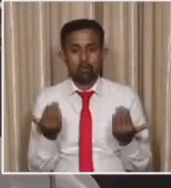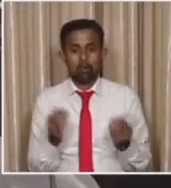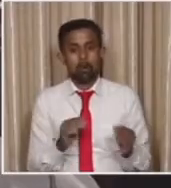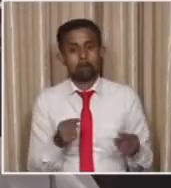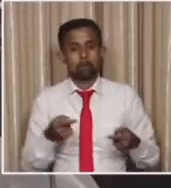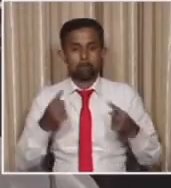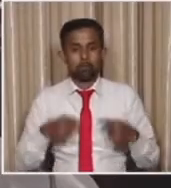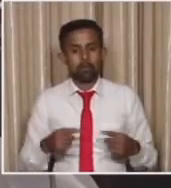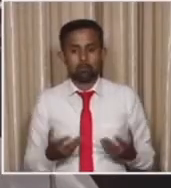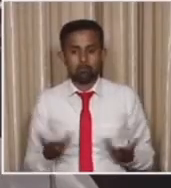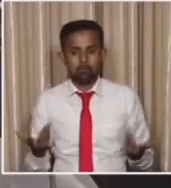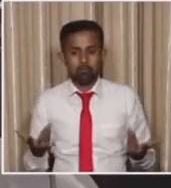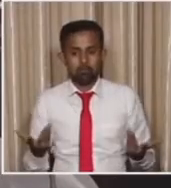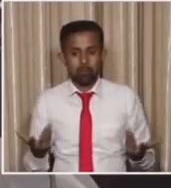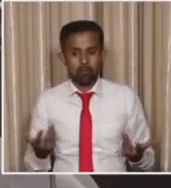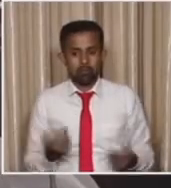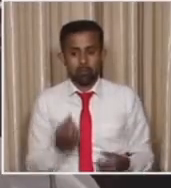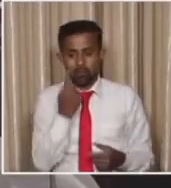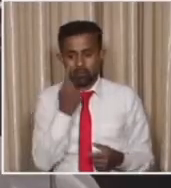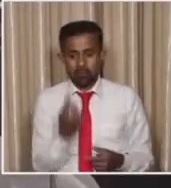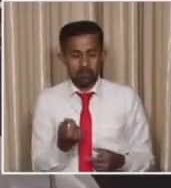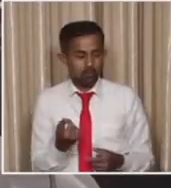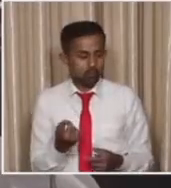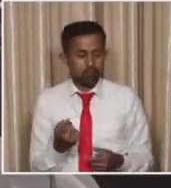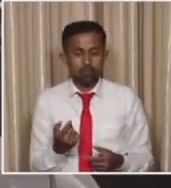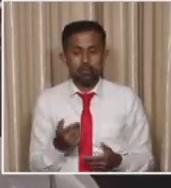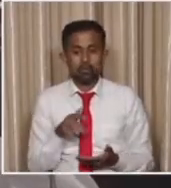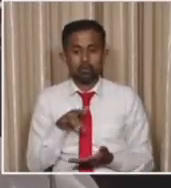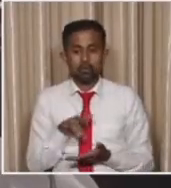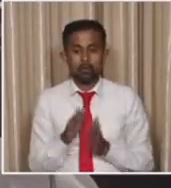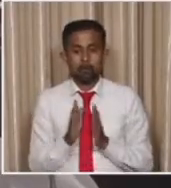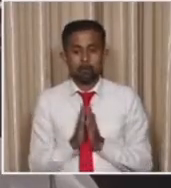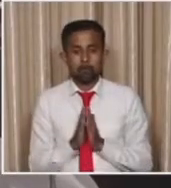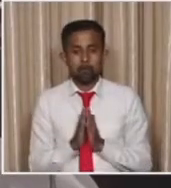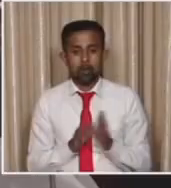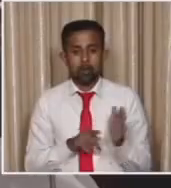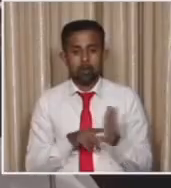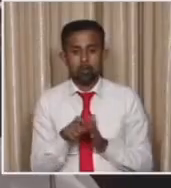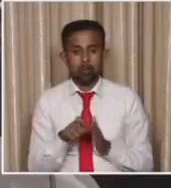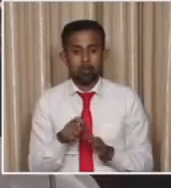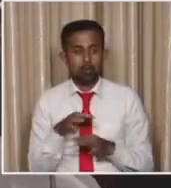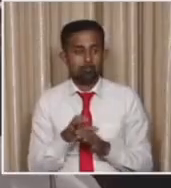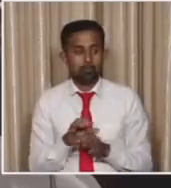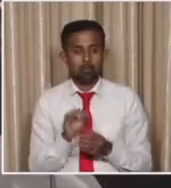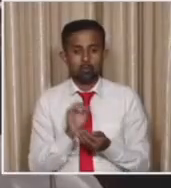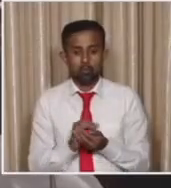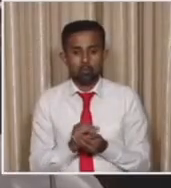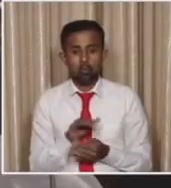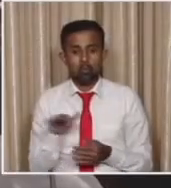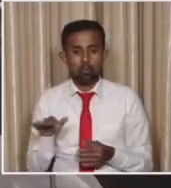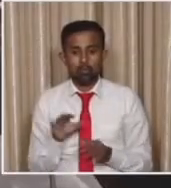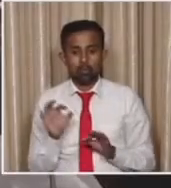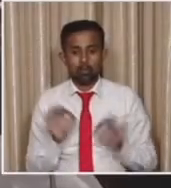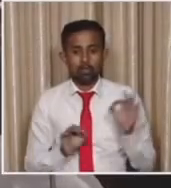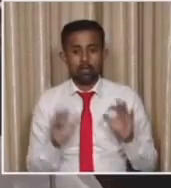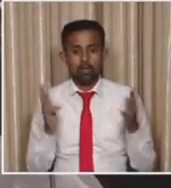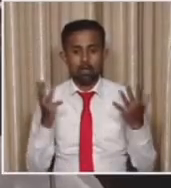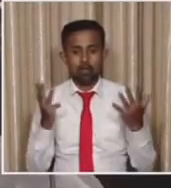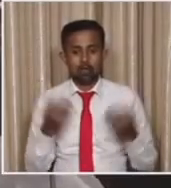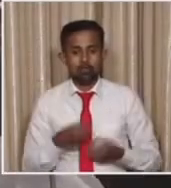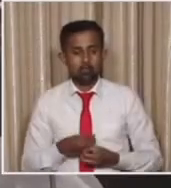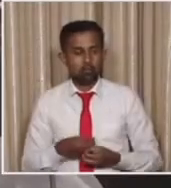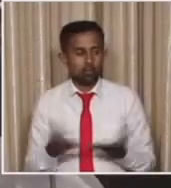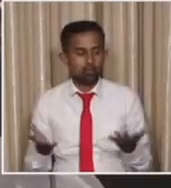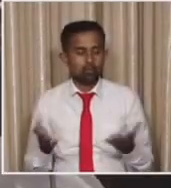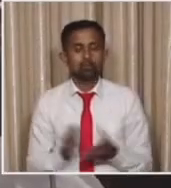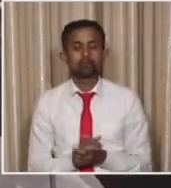පස්සේ ඒව බැරි නම් මම දැකපු දේ තමයි ඒ සිද්ධාස්ථාන වලින් ඒ පුරාවිද්‍යාත්මක උරුමේ තියෙන ස්ථාන වලින් 90%ක් පමණ විනාශ වෙලා